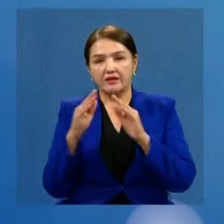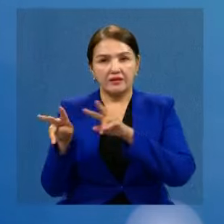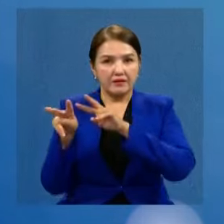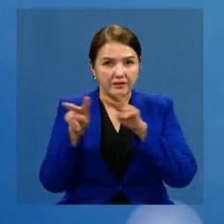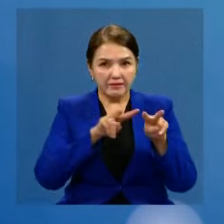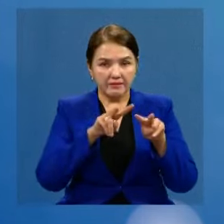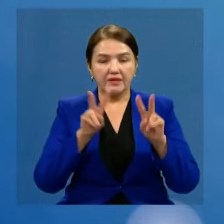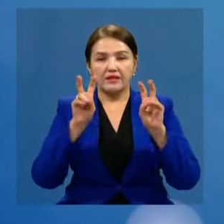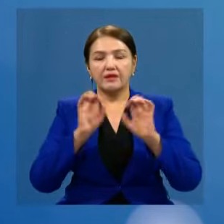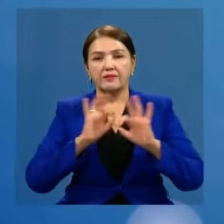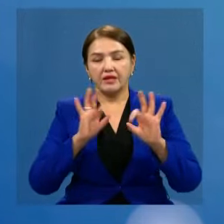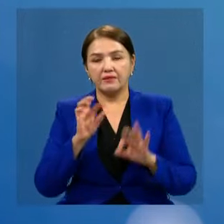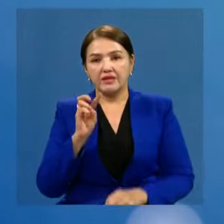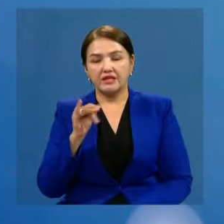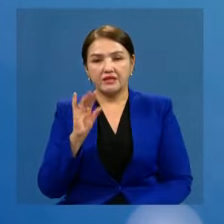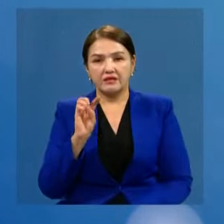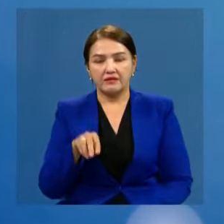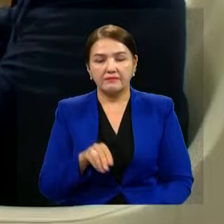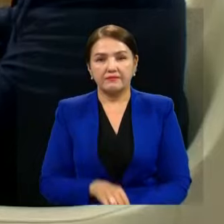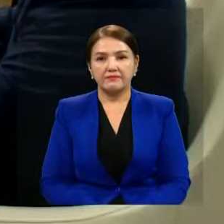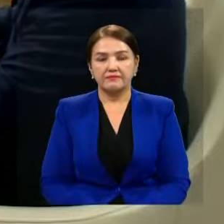контроль. Тему продолжит наш корреспондент.